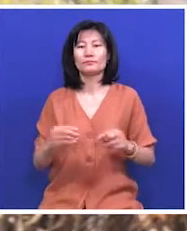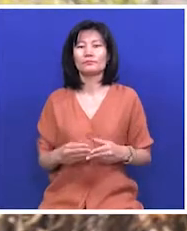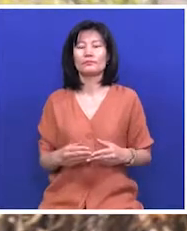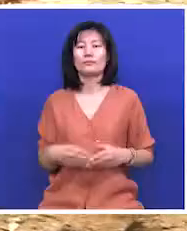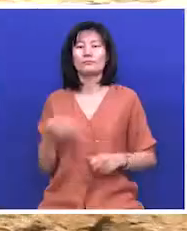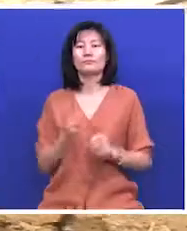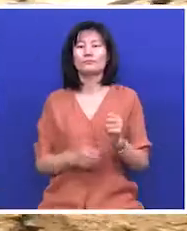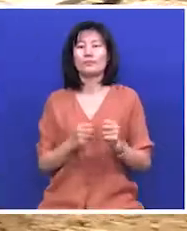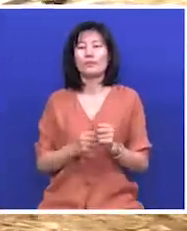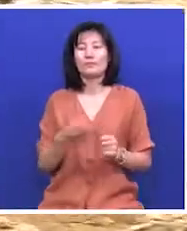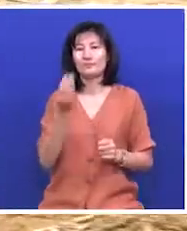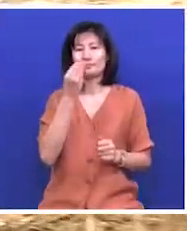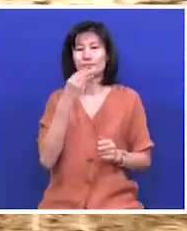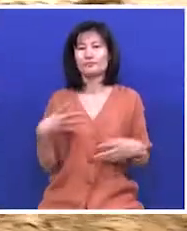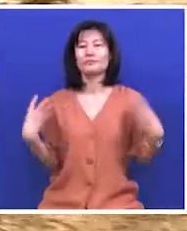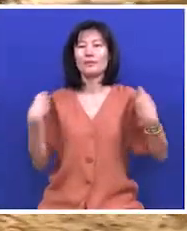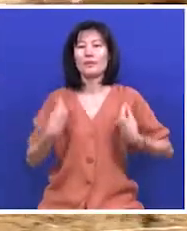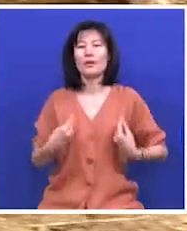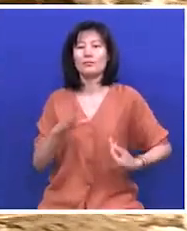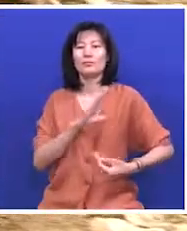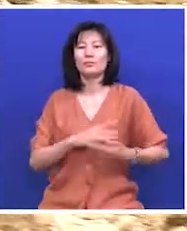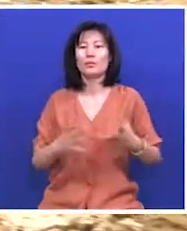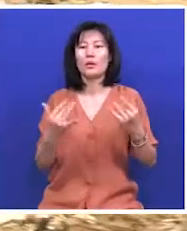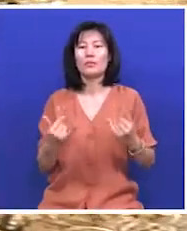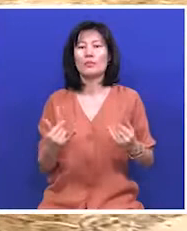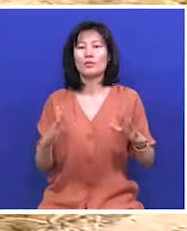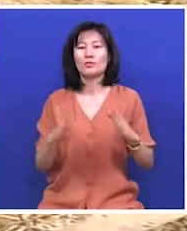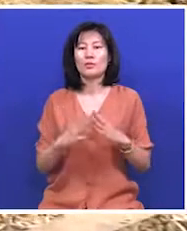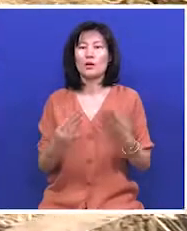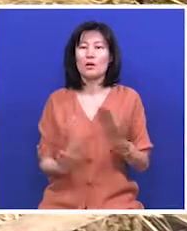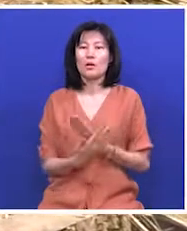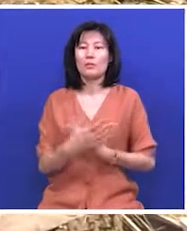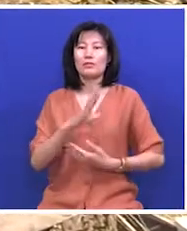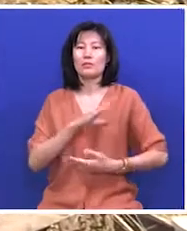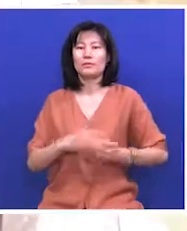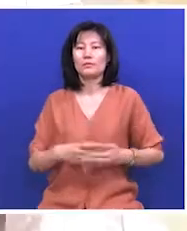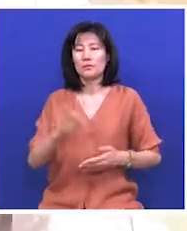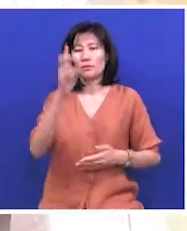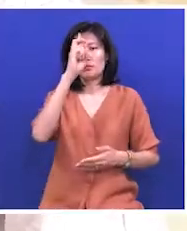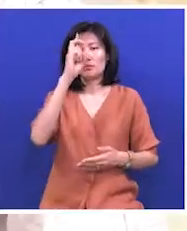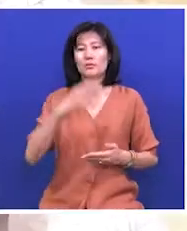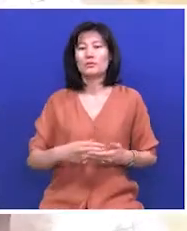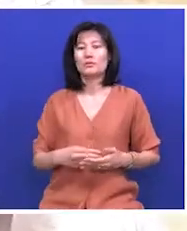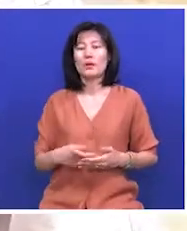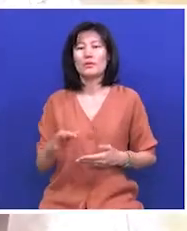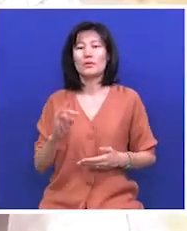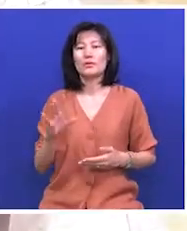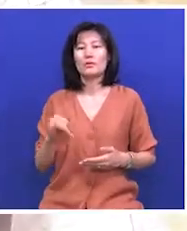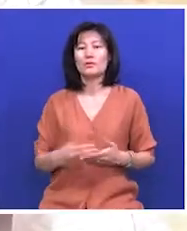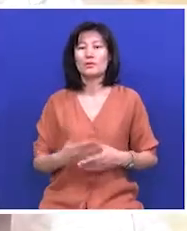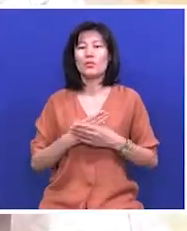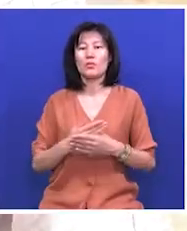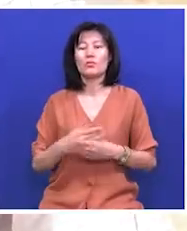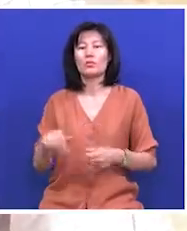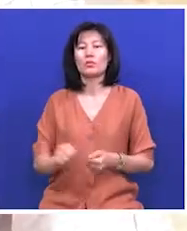мектебіне жайғасқан жанұя күнделікті азық-түлікпен, киім-кешекпен қамтылған. Бүгінде баспанасын қайта қалпына келтіру үшін үкіметтік резервтен